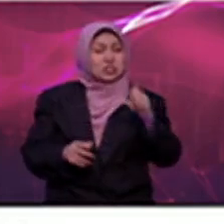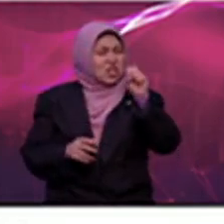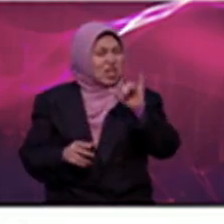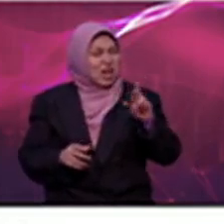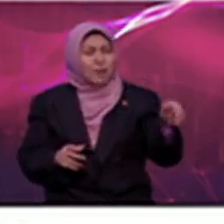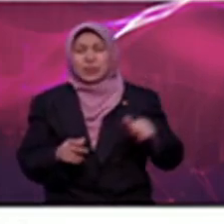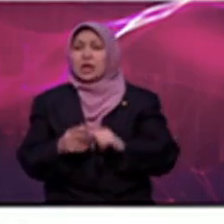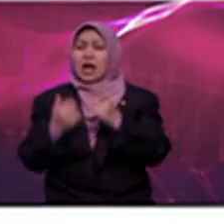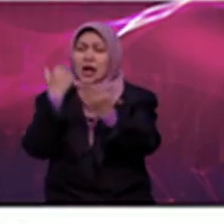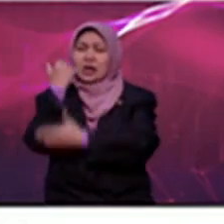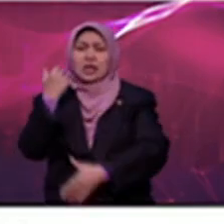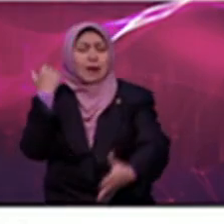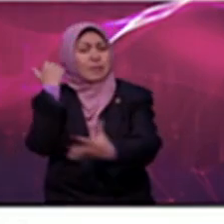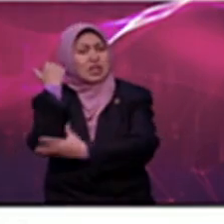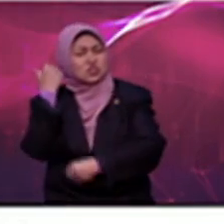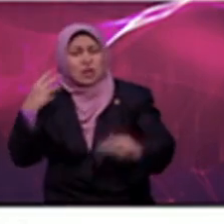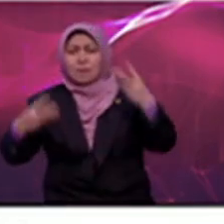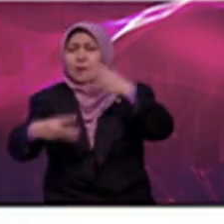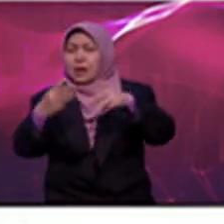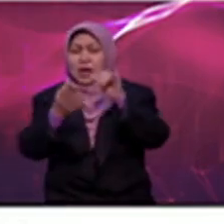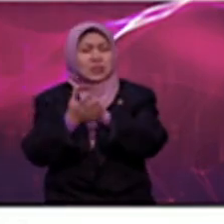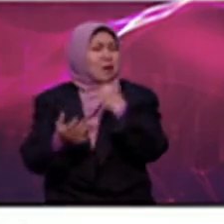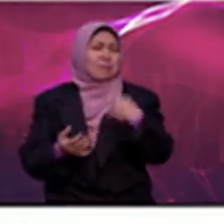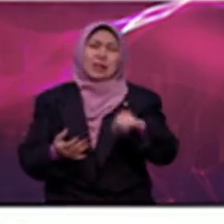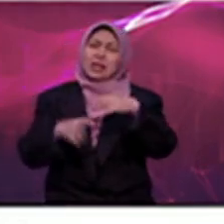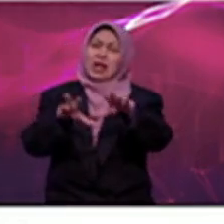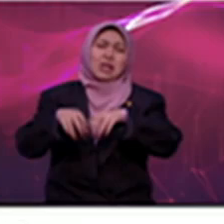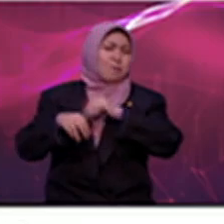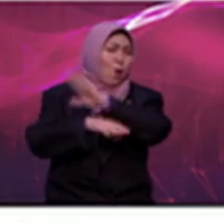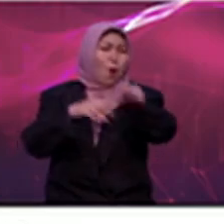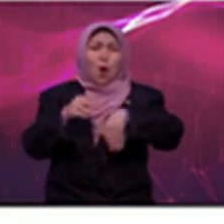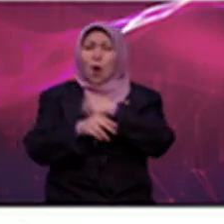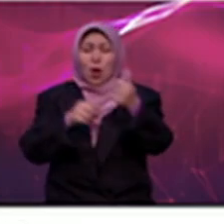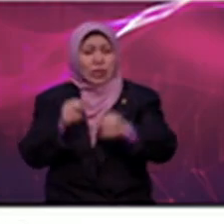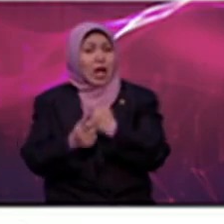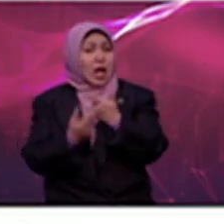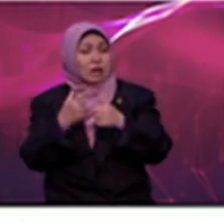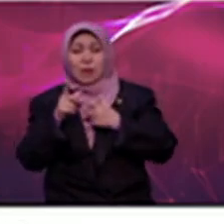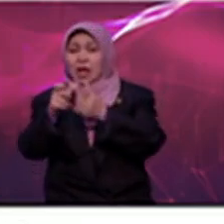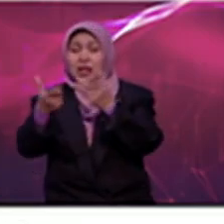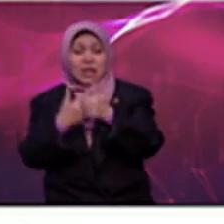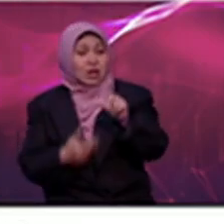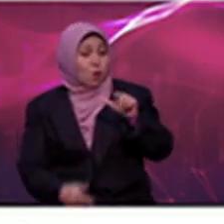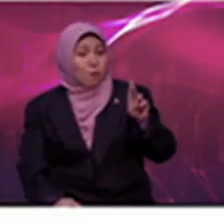juga negara bergolak dan miskin dijangka tidak mampu menampung segala keperluan dari lunan